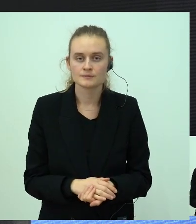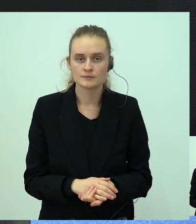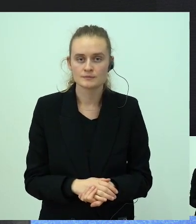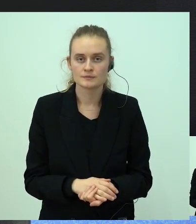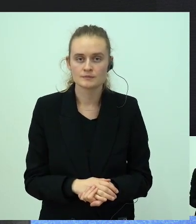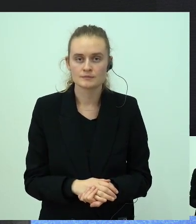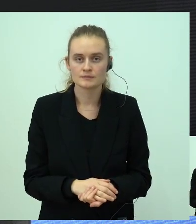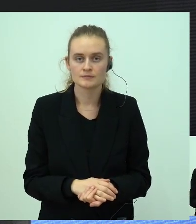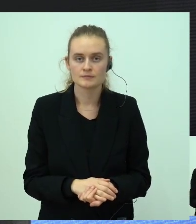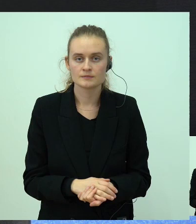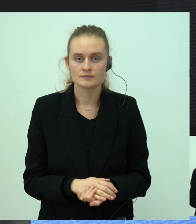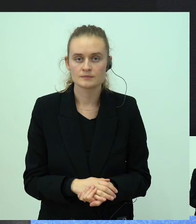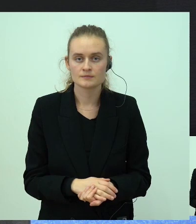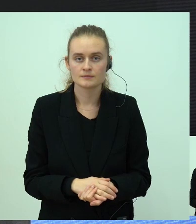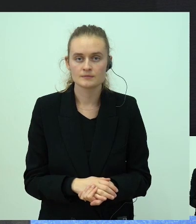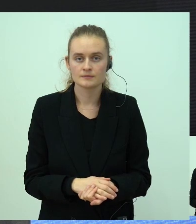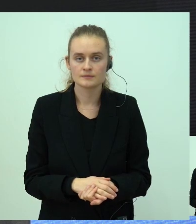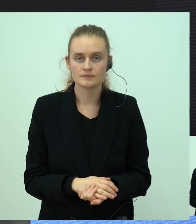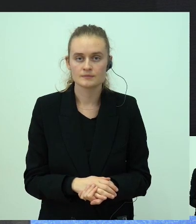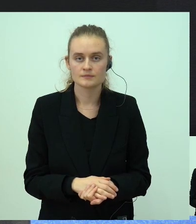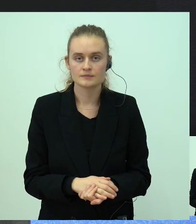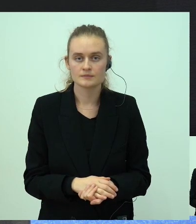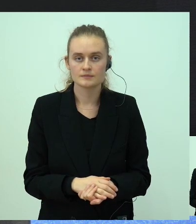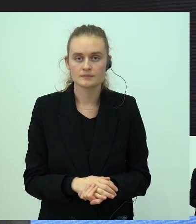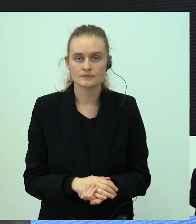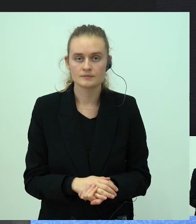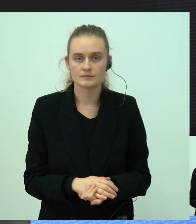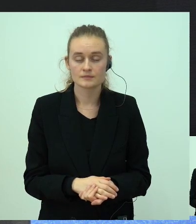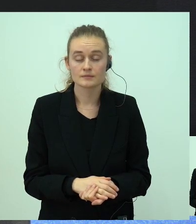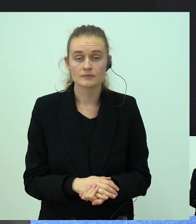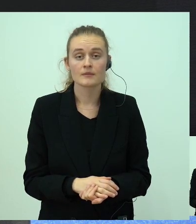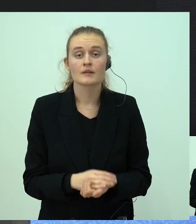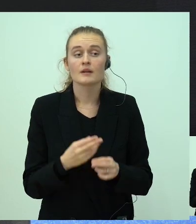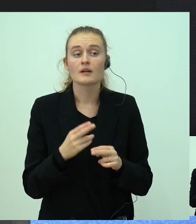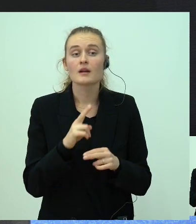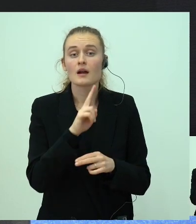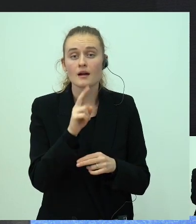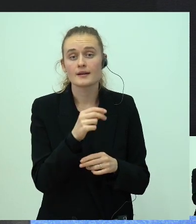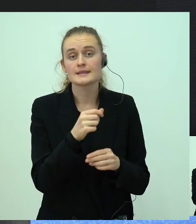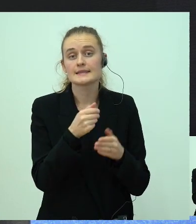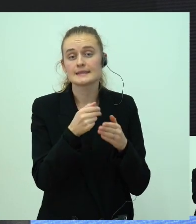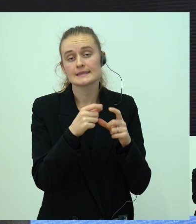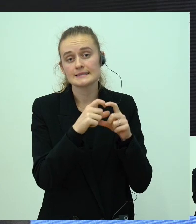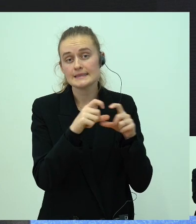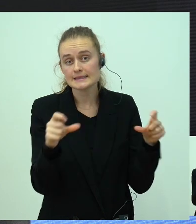ir labai protingi įstaigose dirbantis